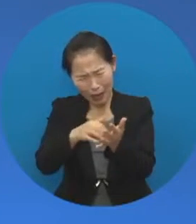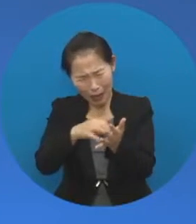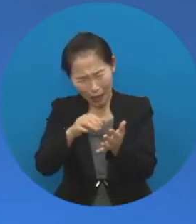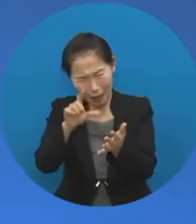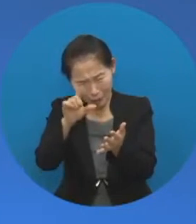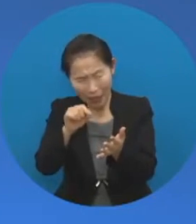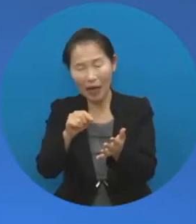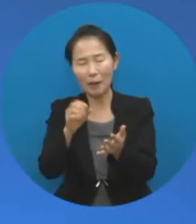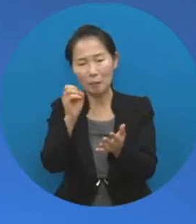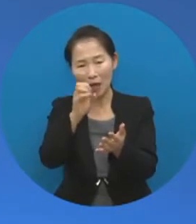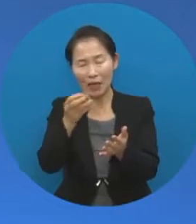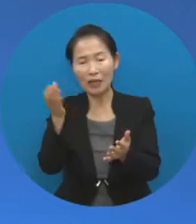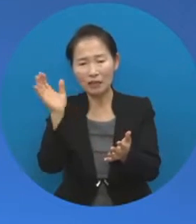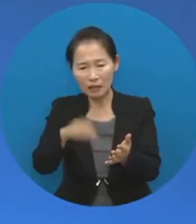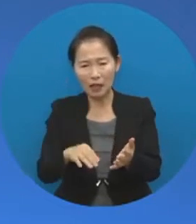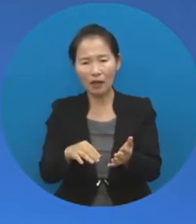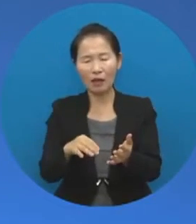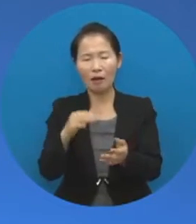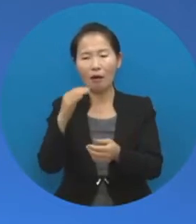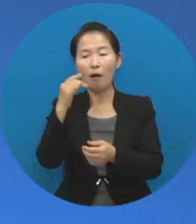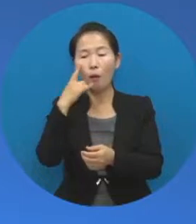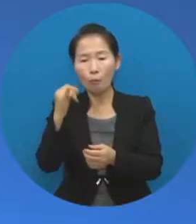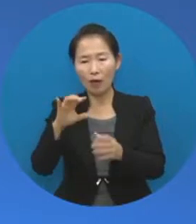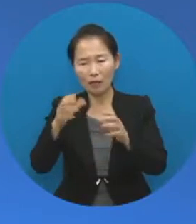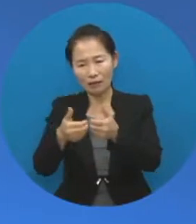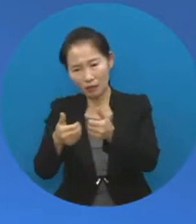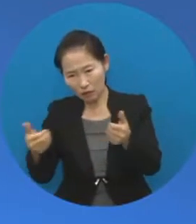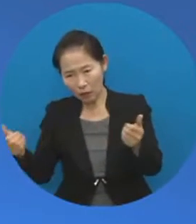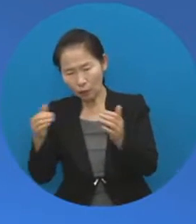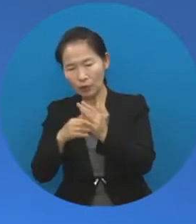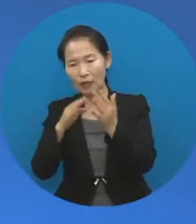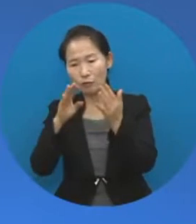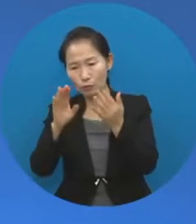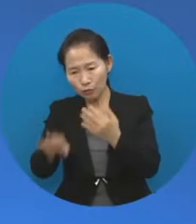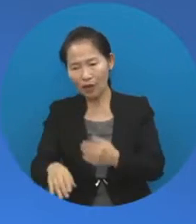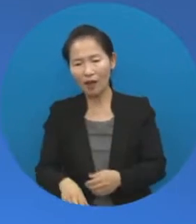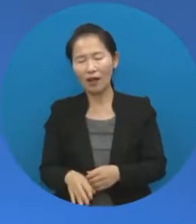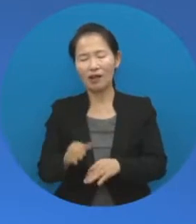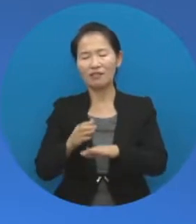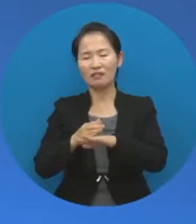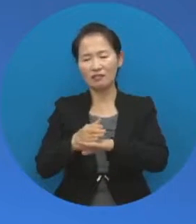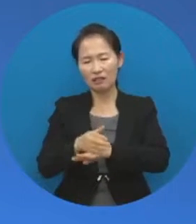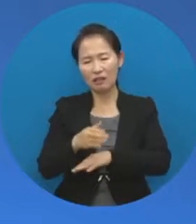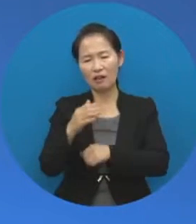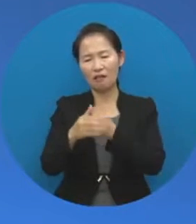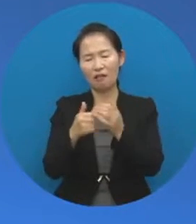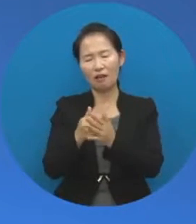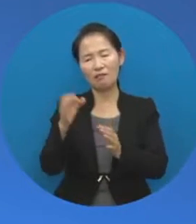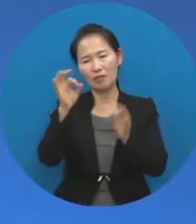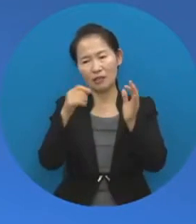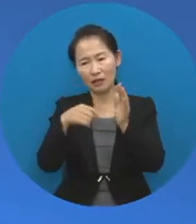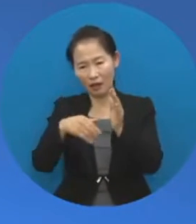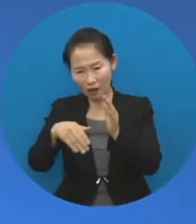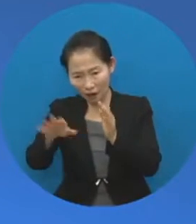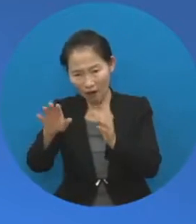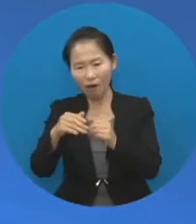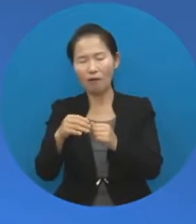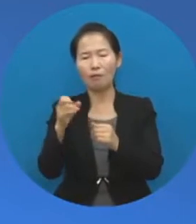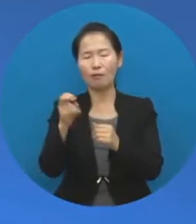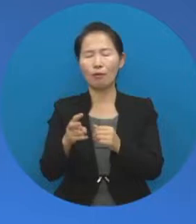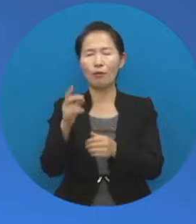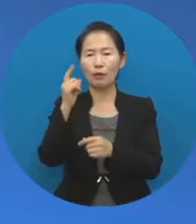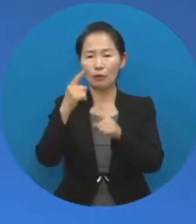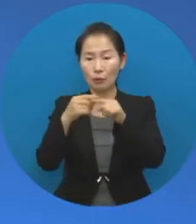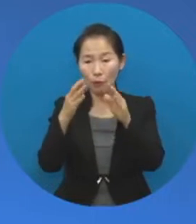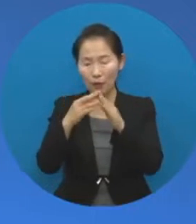엄마가 돌아가시고 나서야 하나님을 찾아가게 되고 그리고 찾아갔던 교회에서 말씀을 들으면서